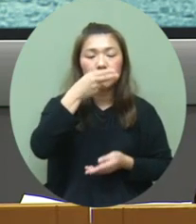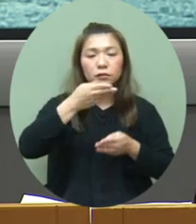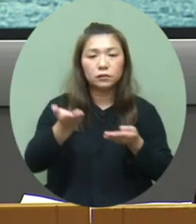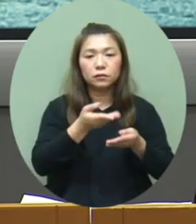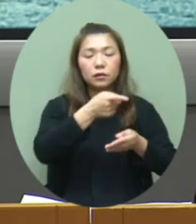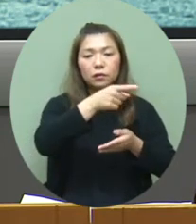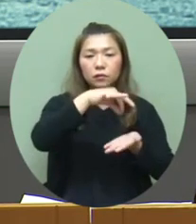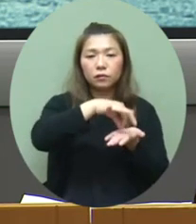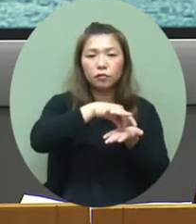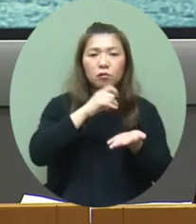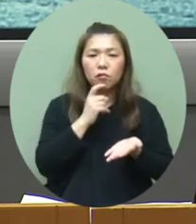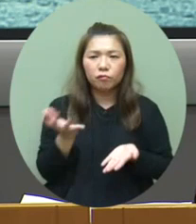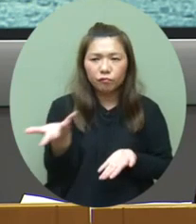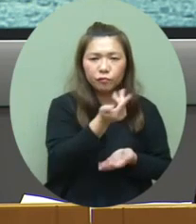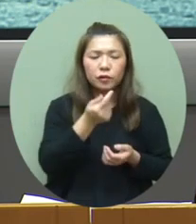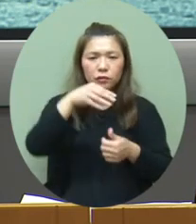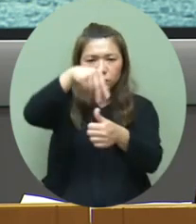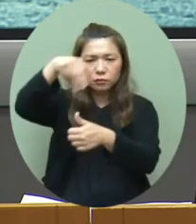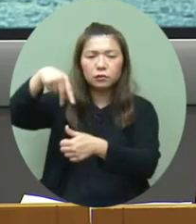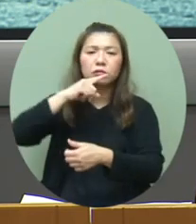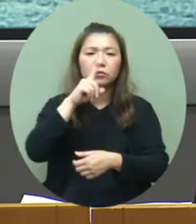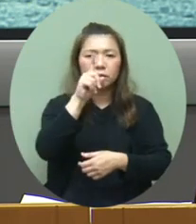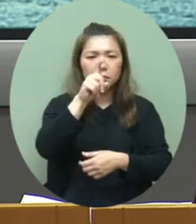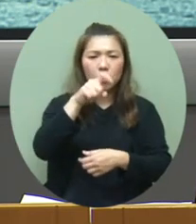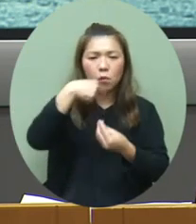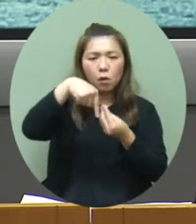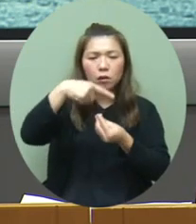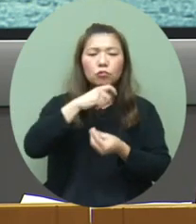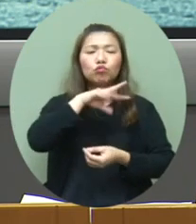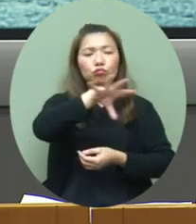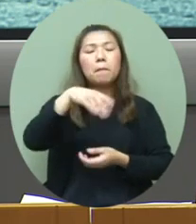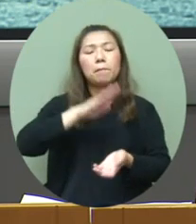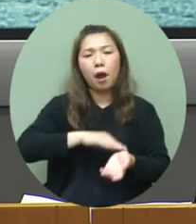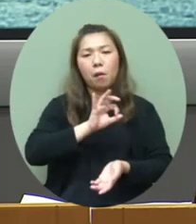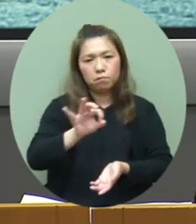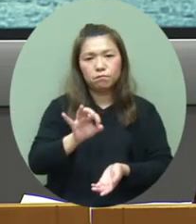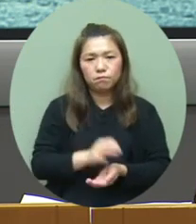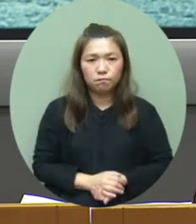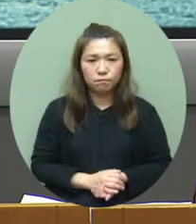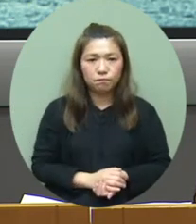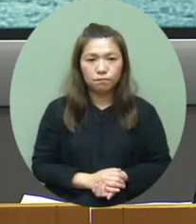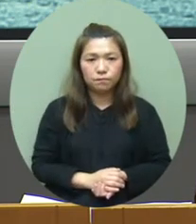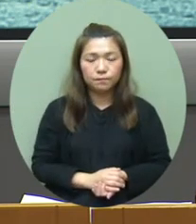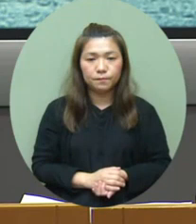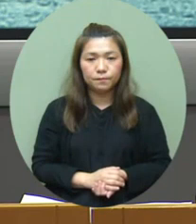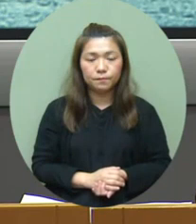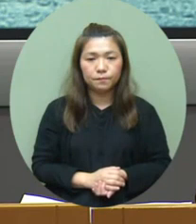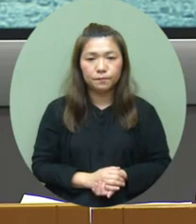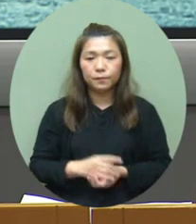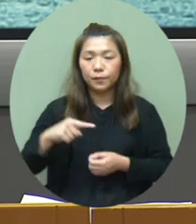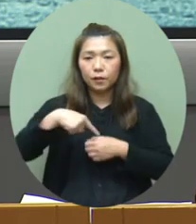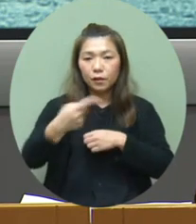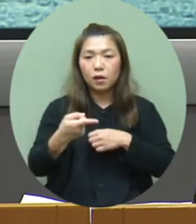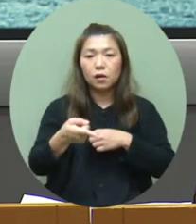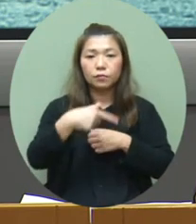就攞咗19個環境樣本啦，咁全部都係陰性嘅。咁另外除咗呢啲個案咧，